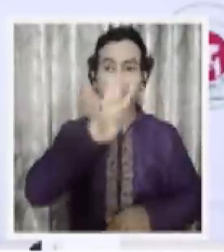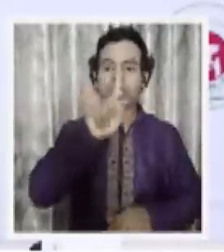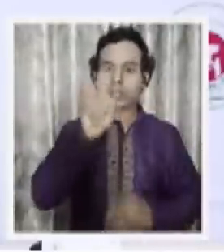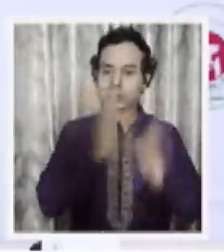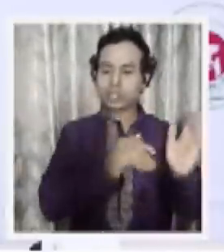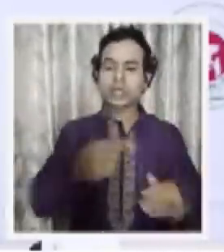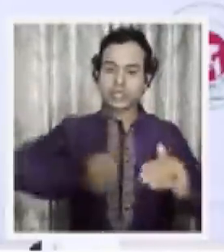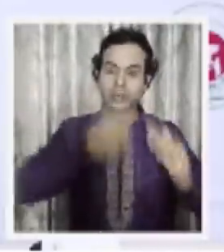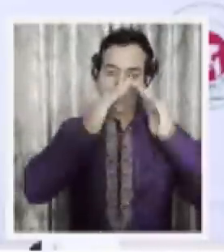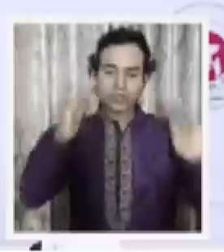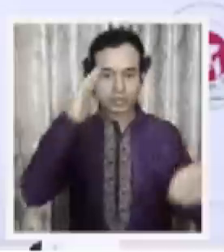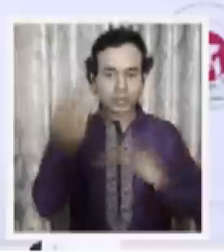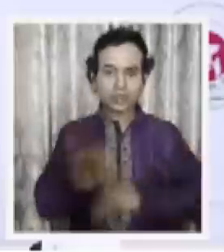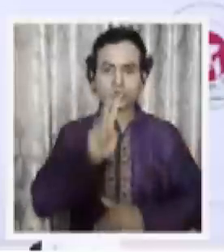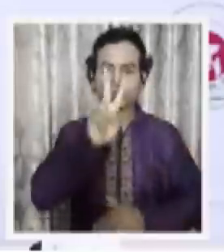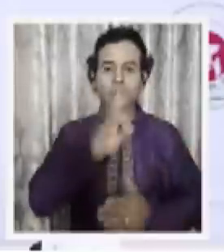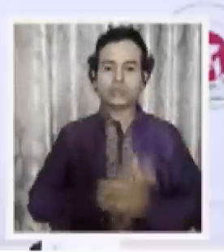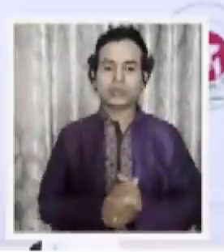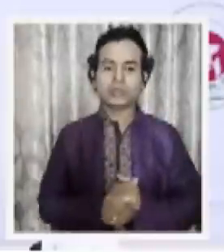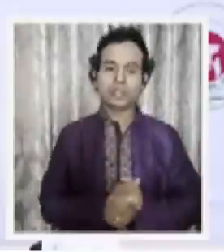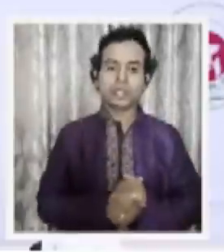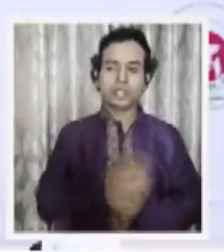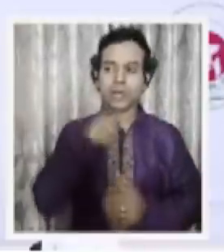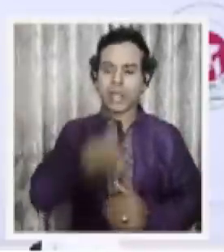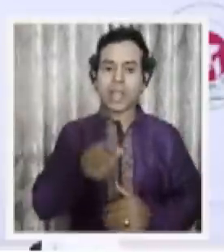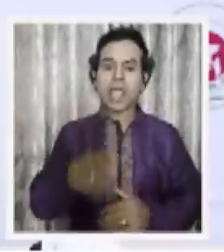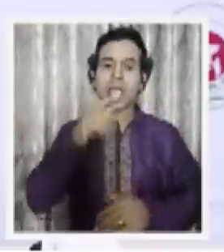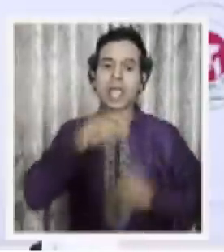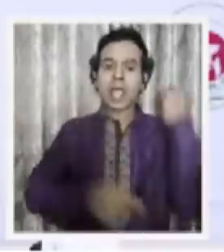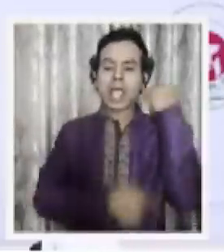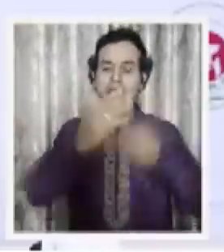24 ঘন্টায় হাসপাতালে মৃত্যুবরণ করেছেন 31 জন এবং বাড়িতে 2 জন।